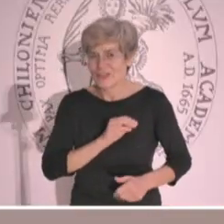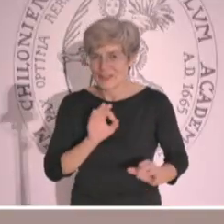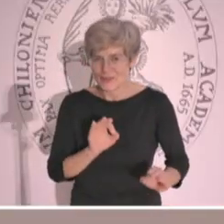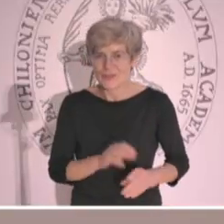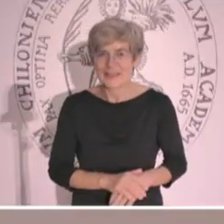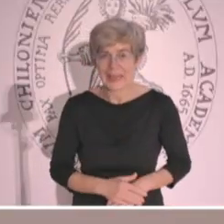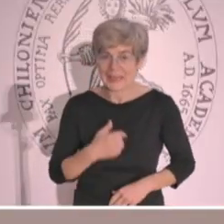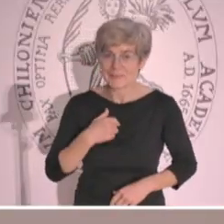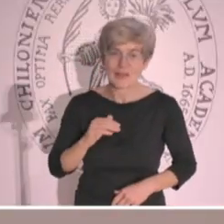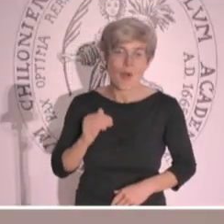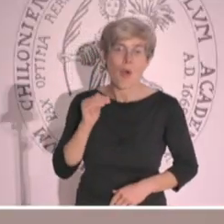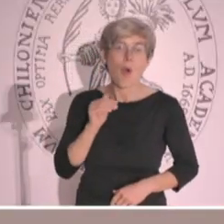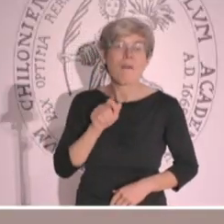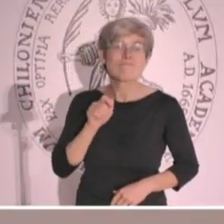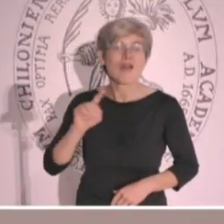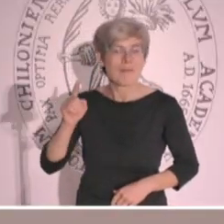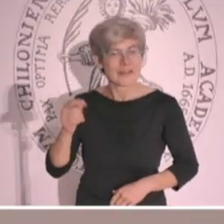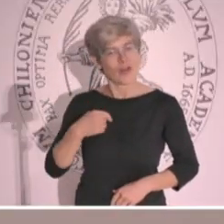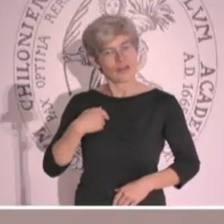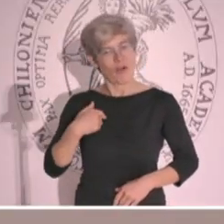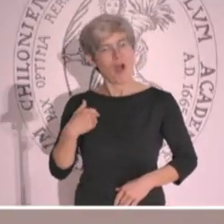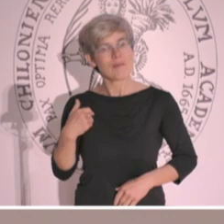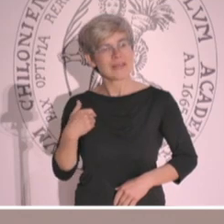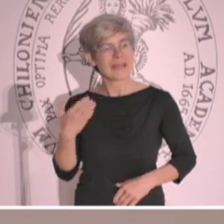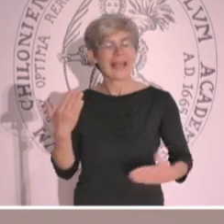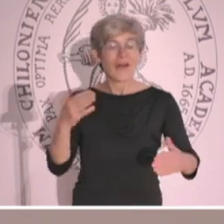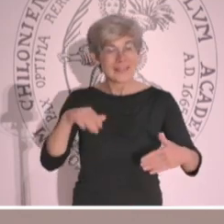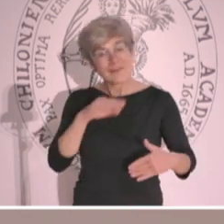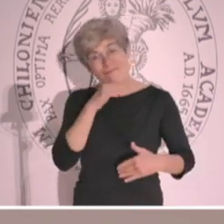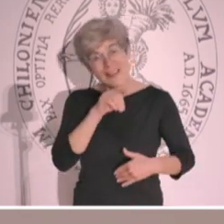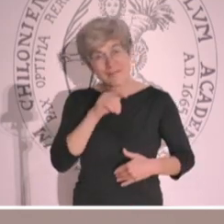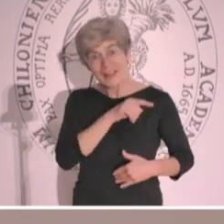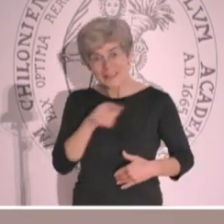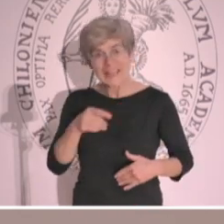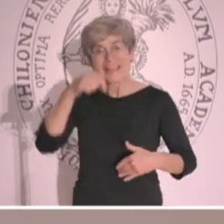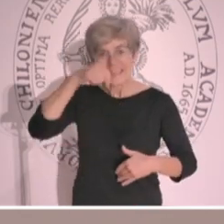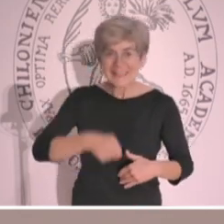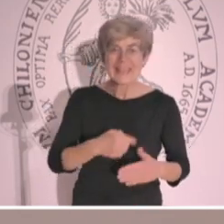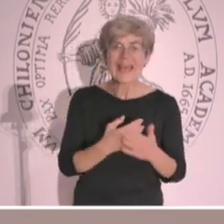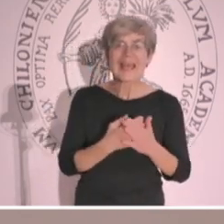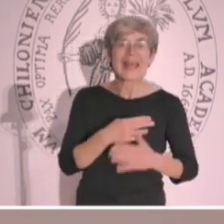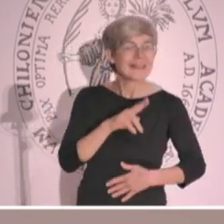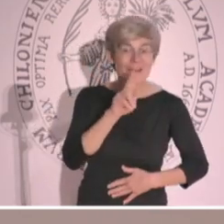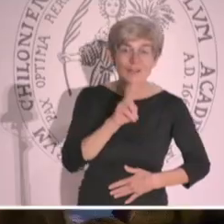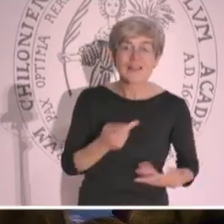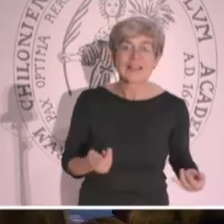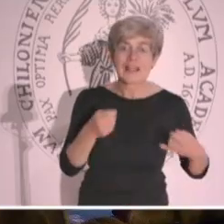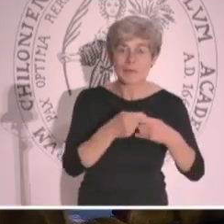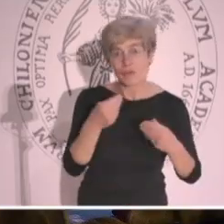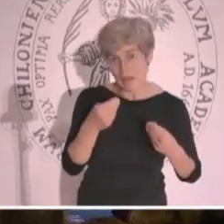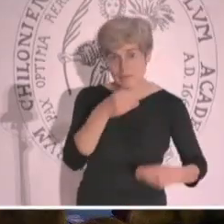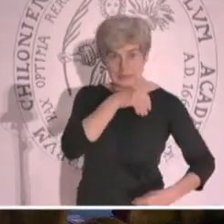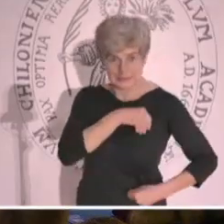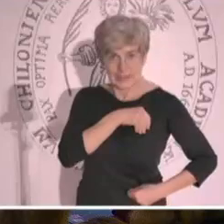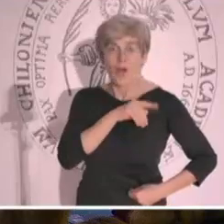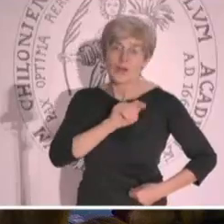zunehmend viele Menschen, dass Sie nach dem Abschluss vielleicht den ersten, vielleicht auch den zweiten Job hier in Kiel haben, von mir aus auch